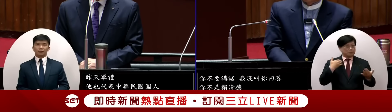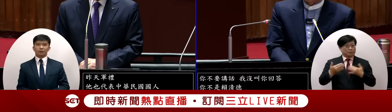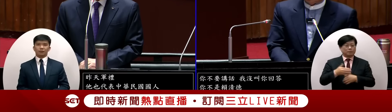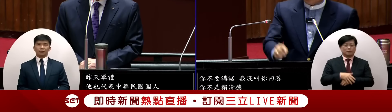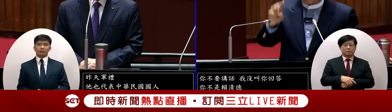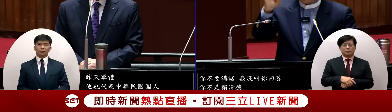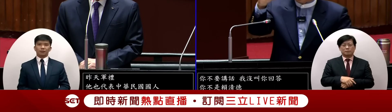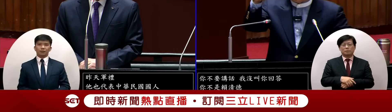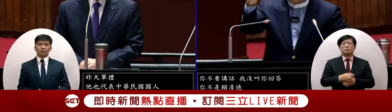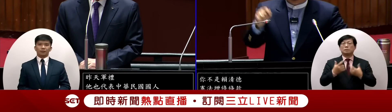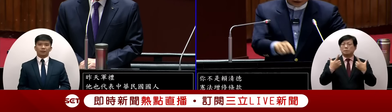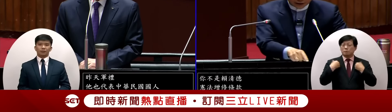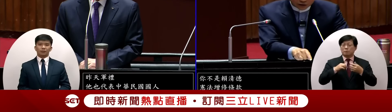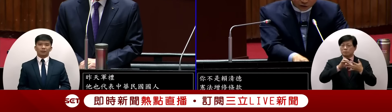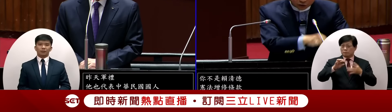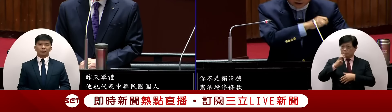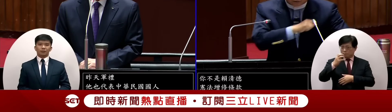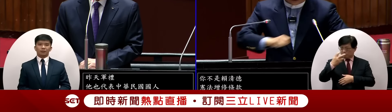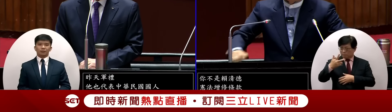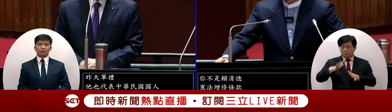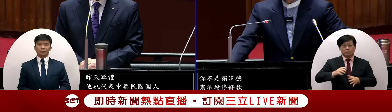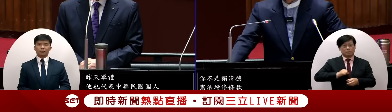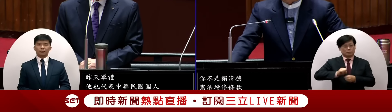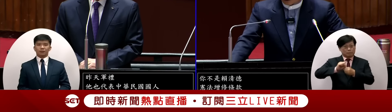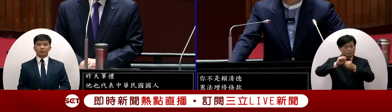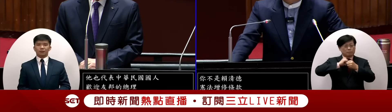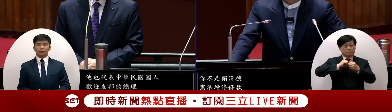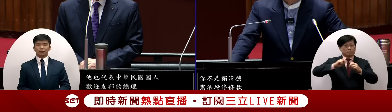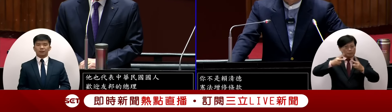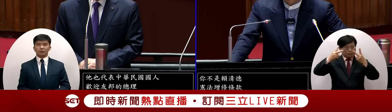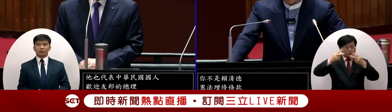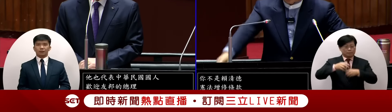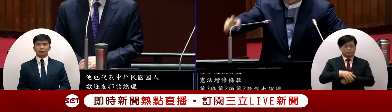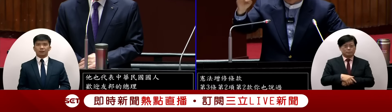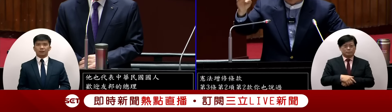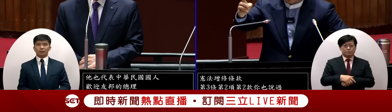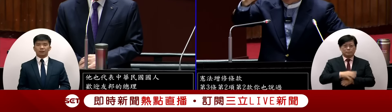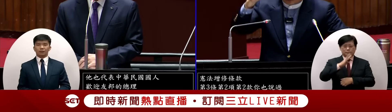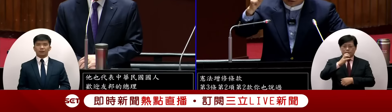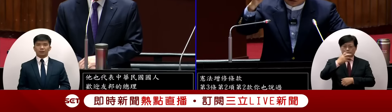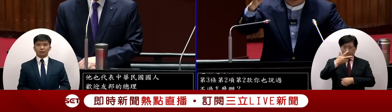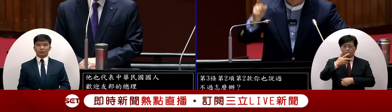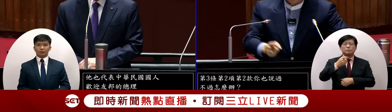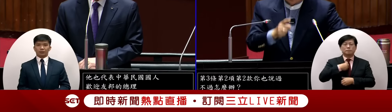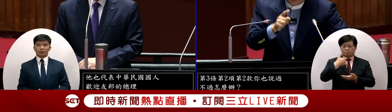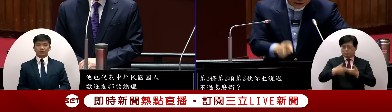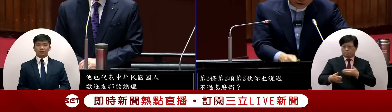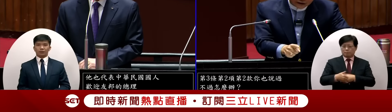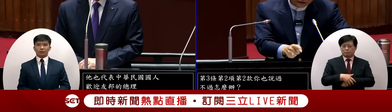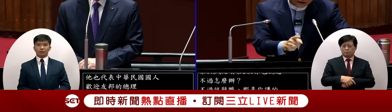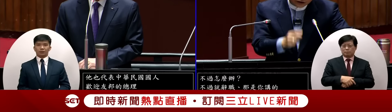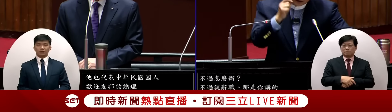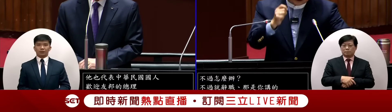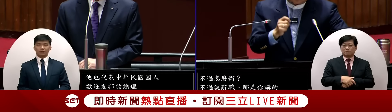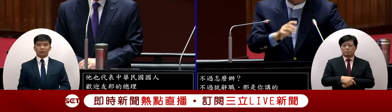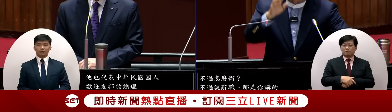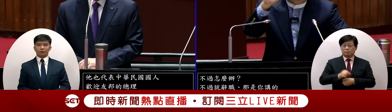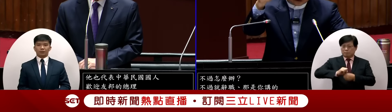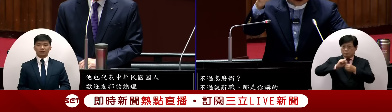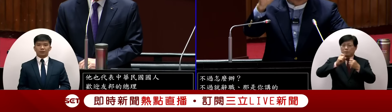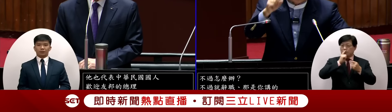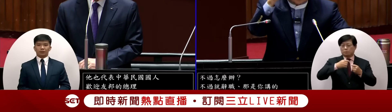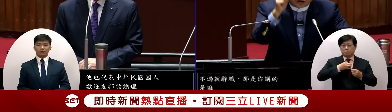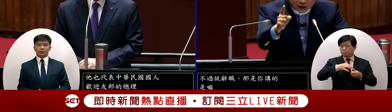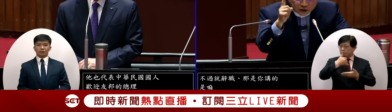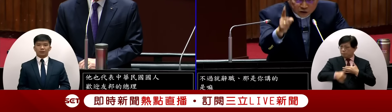楚，原来47条，现在是征修条款改了，47条说要辞职，征修条款说不